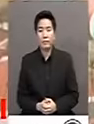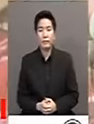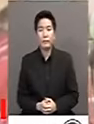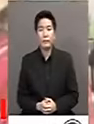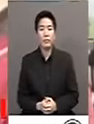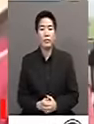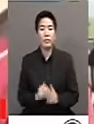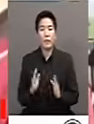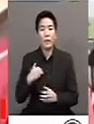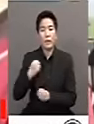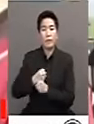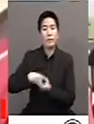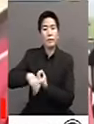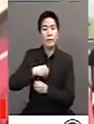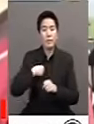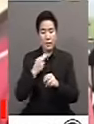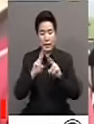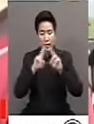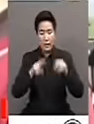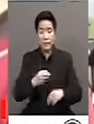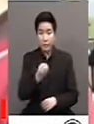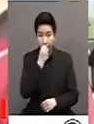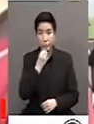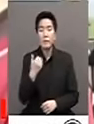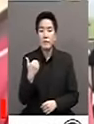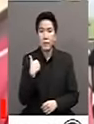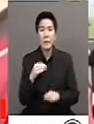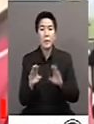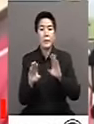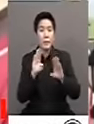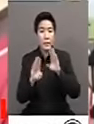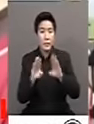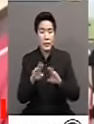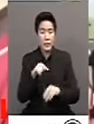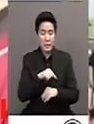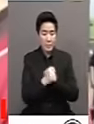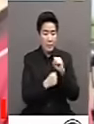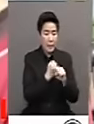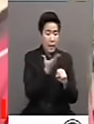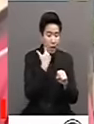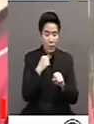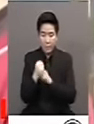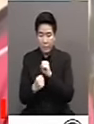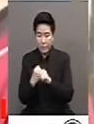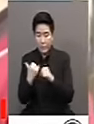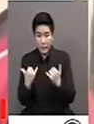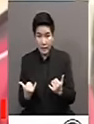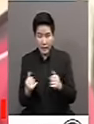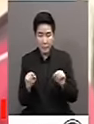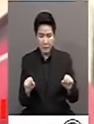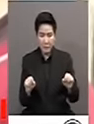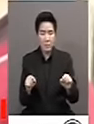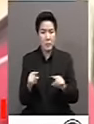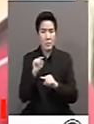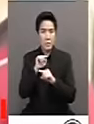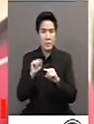อบการของผมในร้านอาหารนี่นะครับเปรียบเทียบระหว่างทับเบิกปีที่แล้วกับปีนี้เนี่ยเปอร์เซ็นต์การ